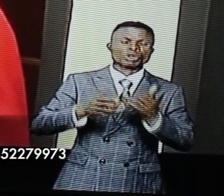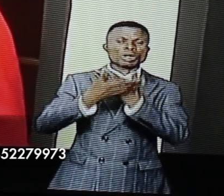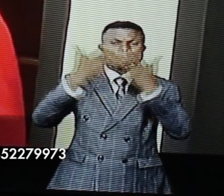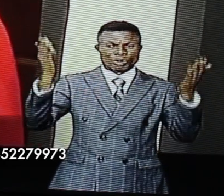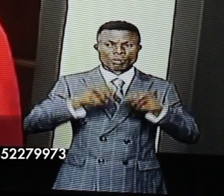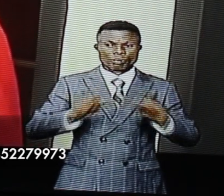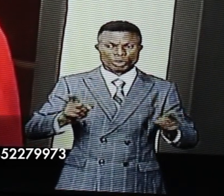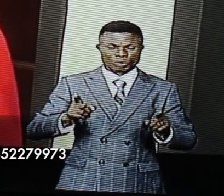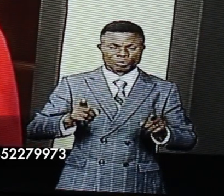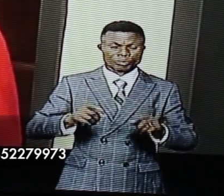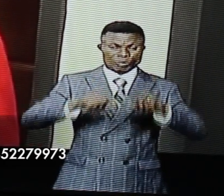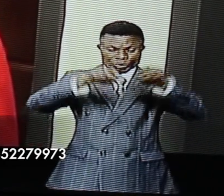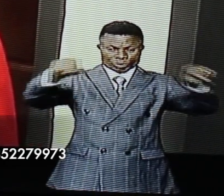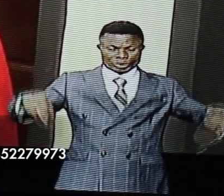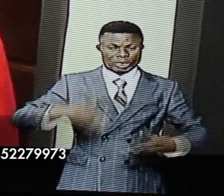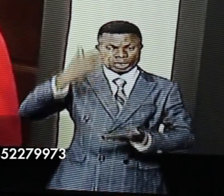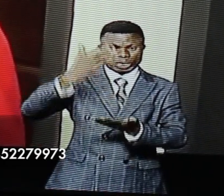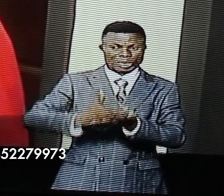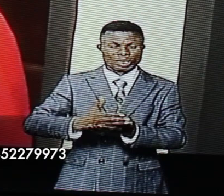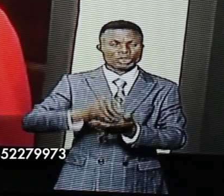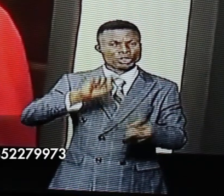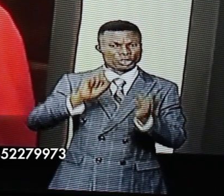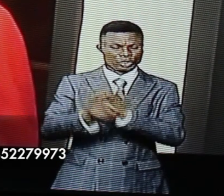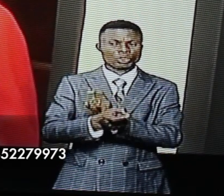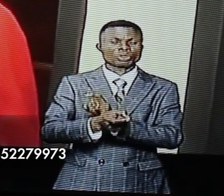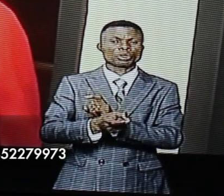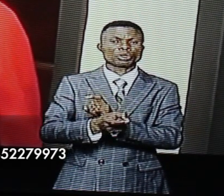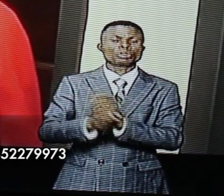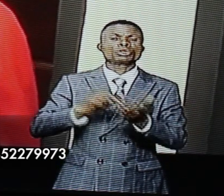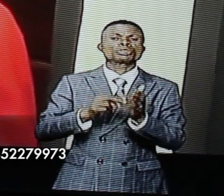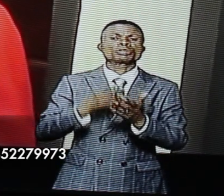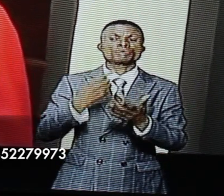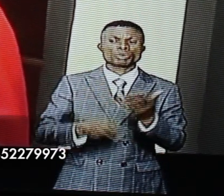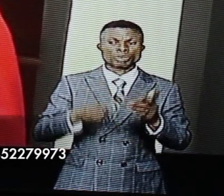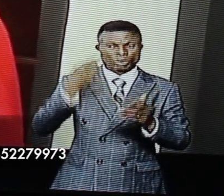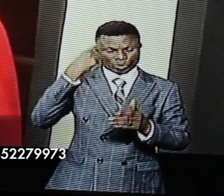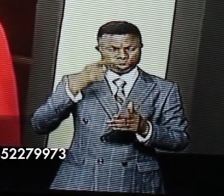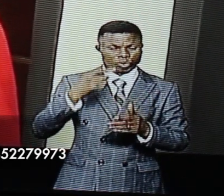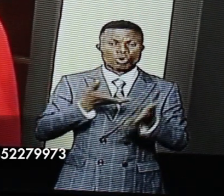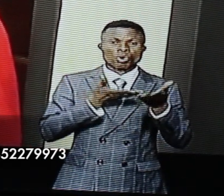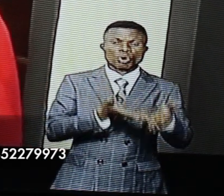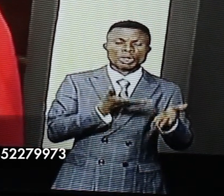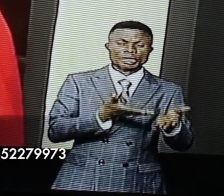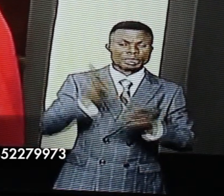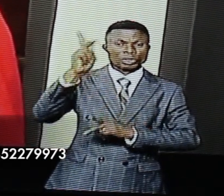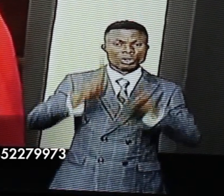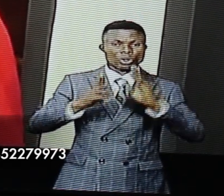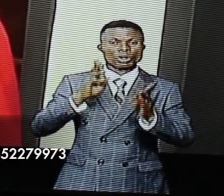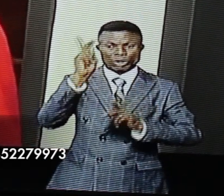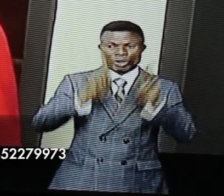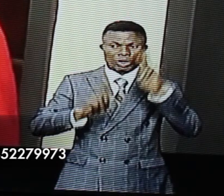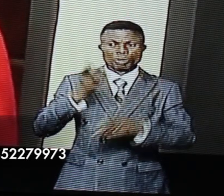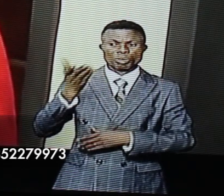Mais la démographie des régions a changé. Pour desservir ces populations, il faut